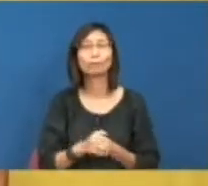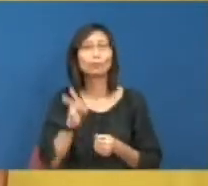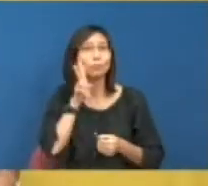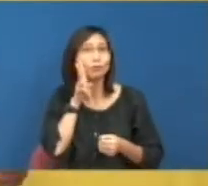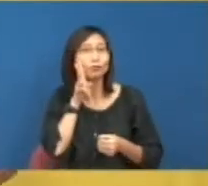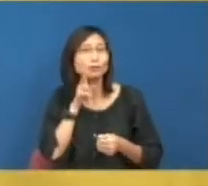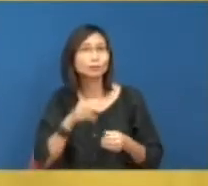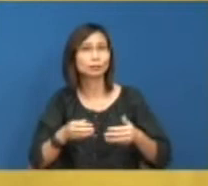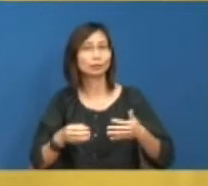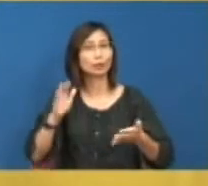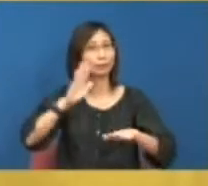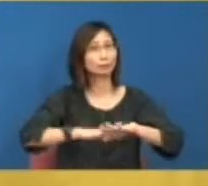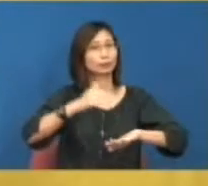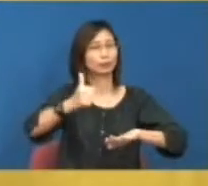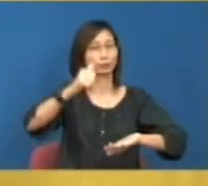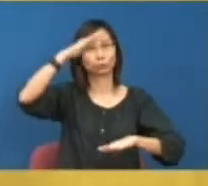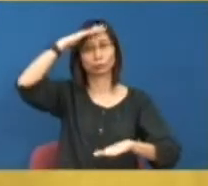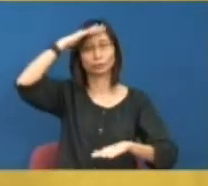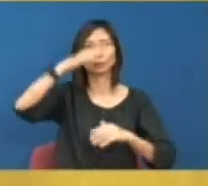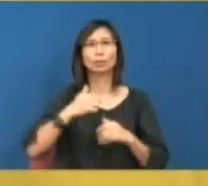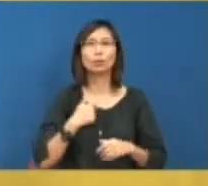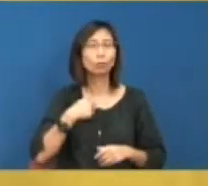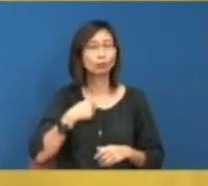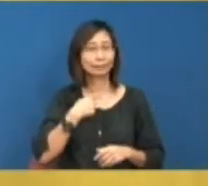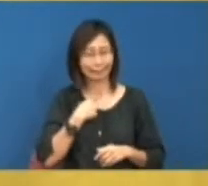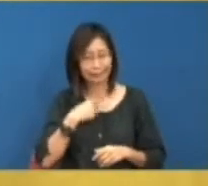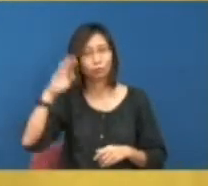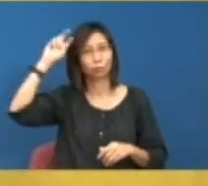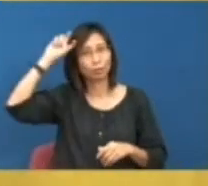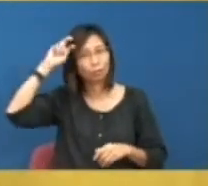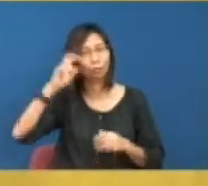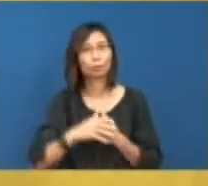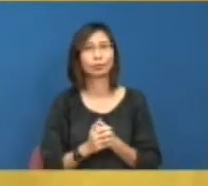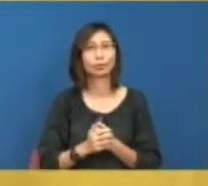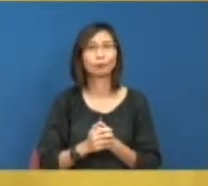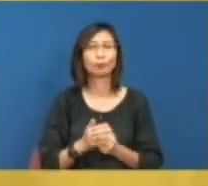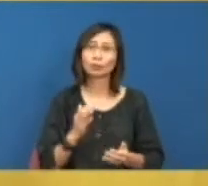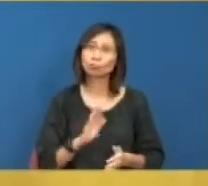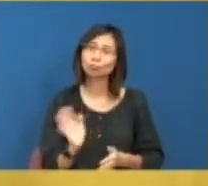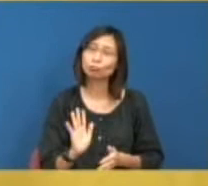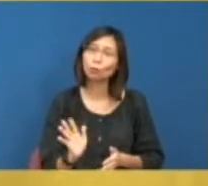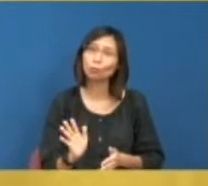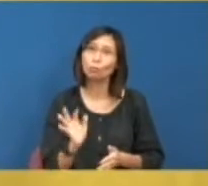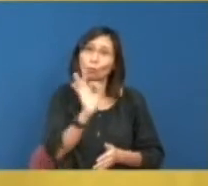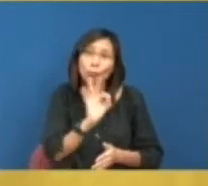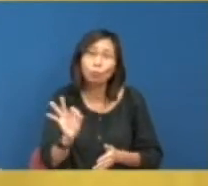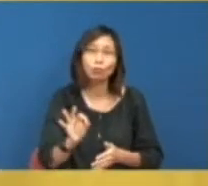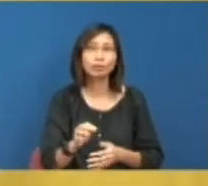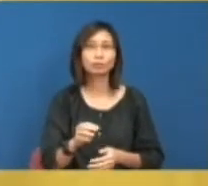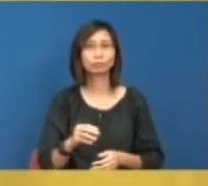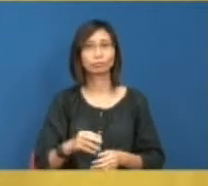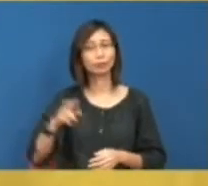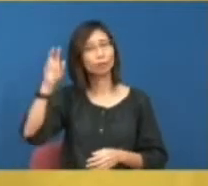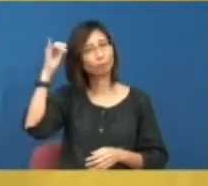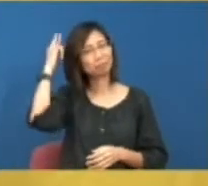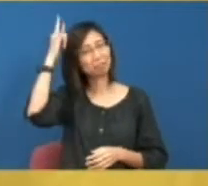樣。嗱，呢啲咁嘅嘢我哋真係要考慮，唔係咧就空，即係發夢啊，等於即係話做咗少少嘢就擴大咗佢，